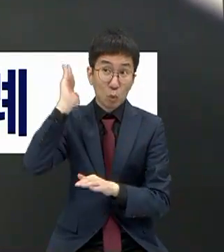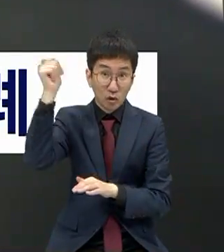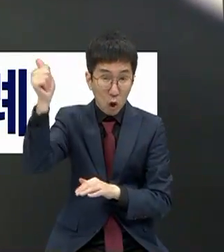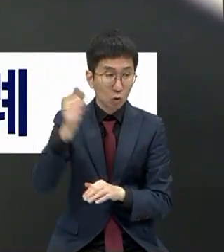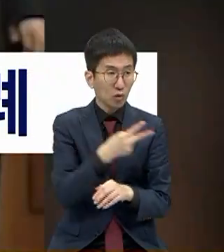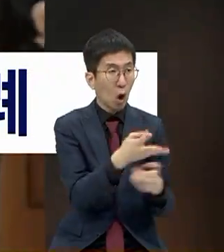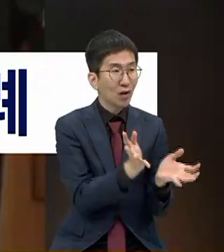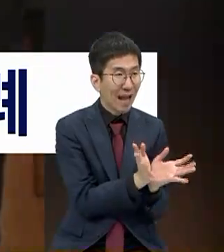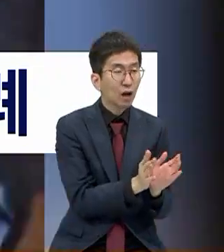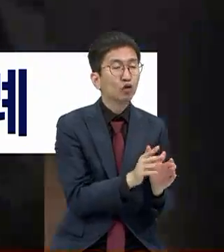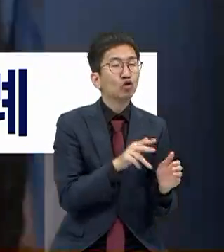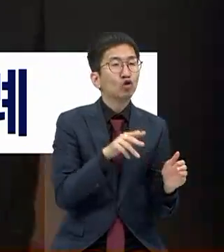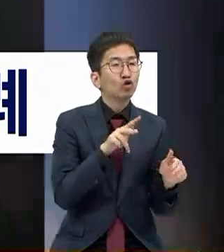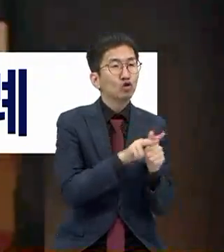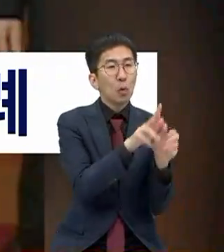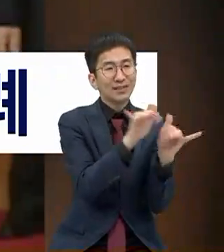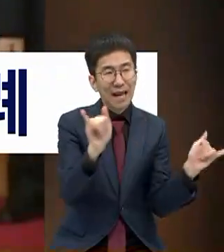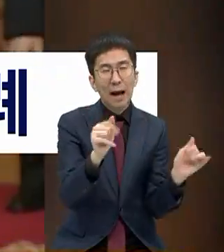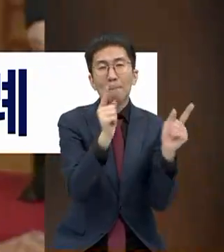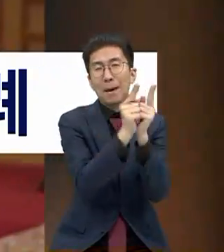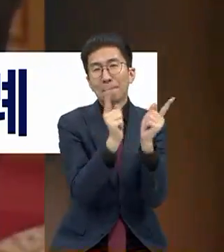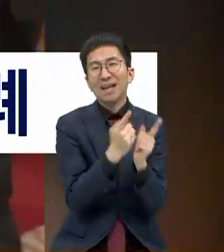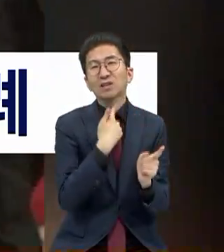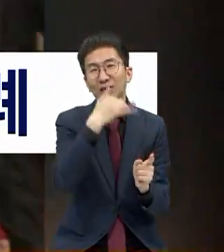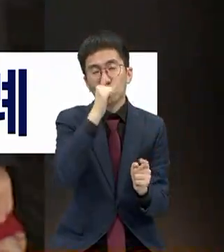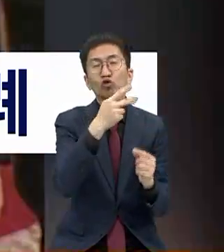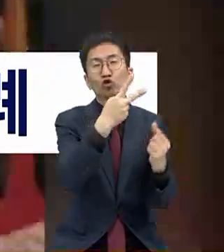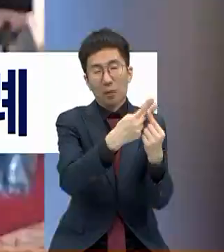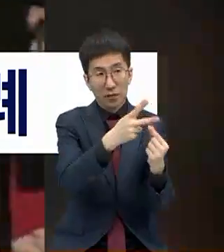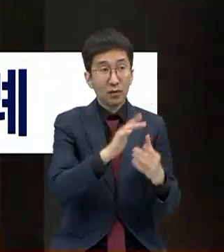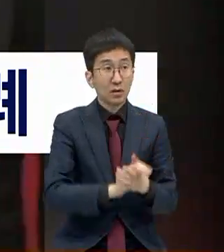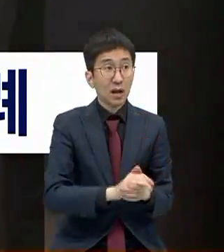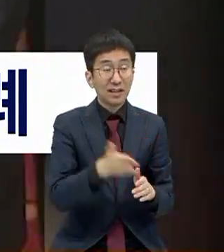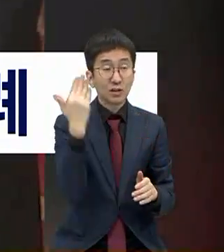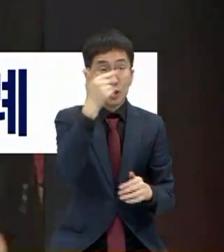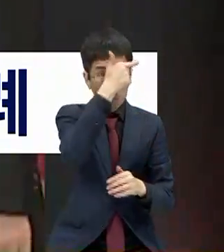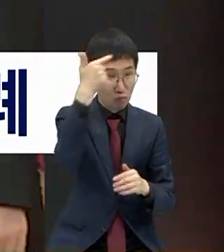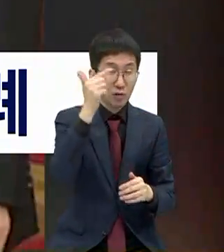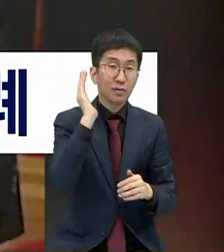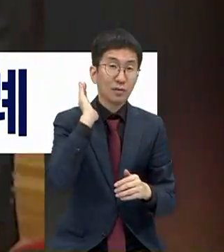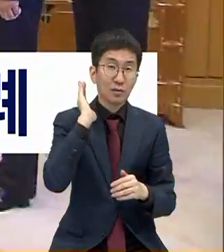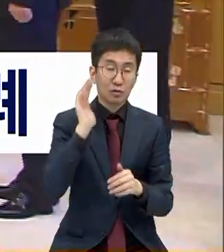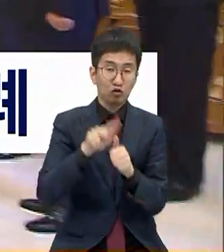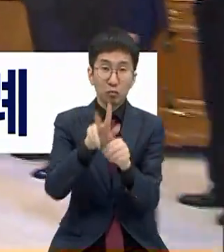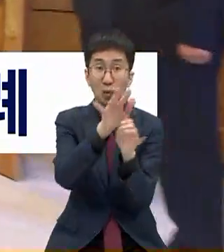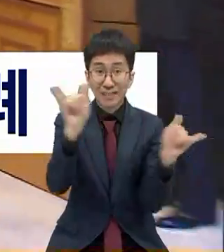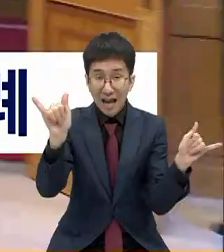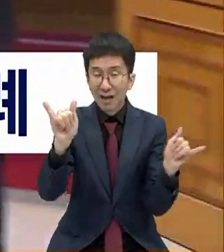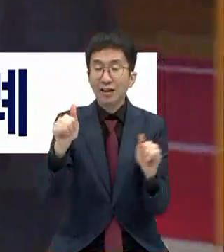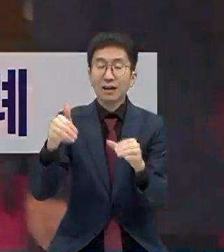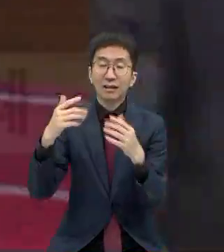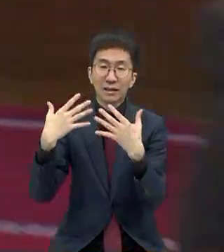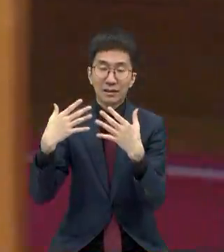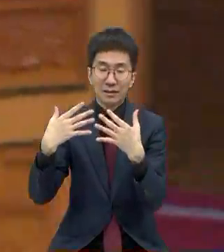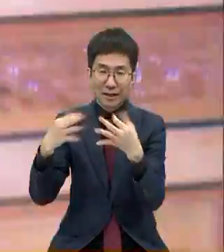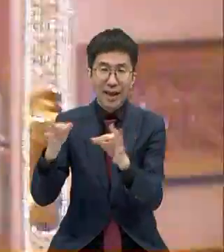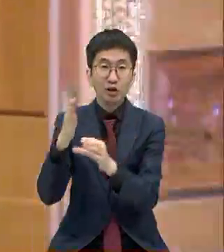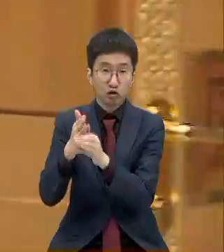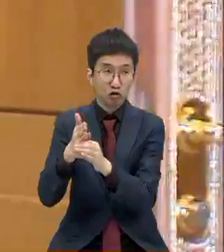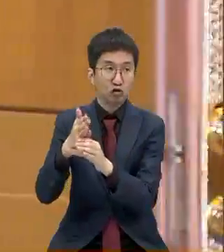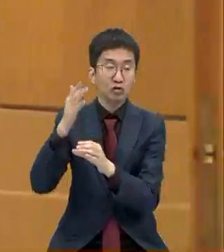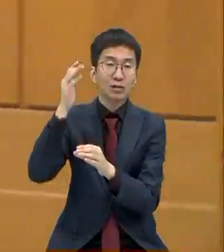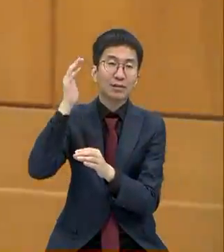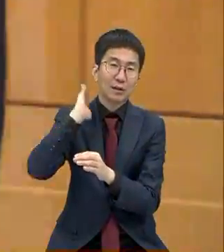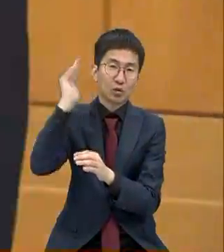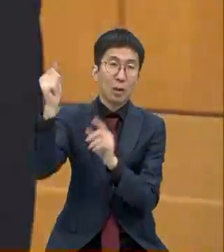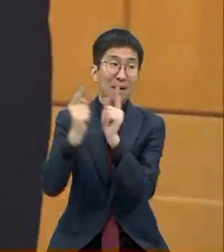있었는데 2002년에는 노무현 후보가 선출 이틀 만에 김대중 대통령을, 2012년에는 박근혜 후보가 선출